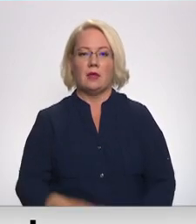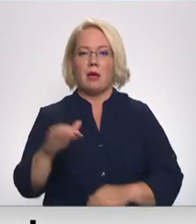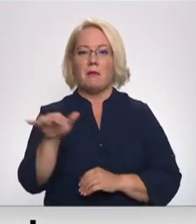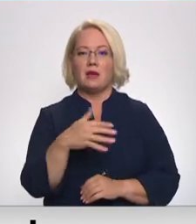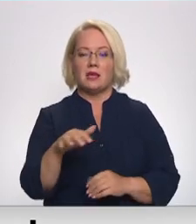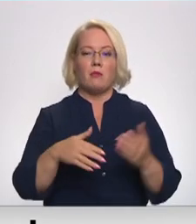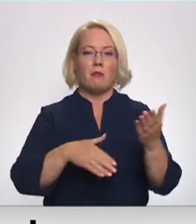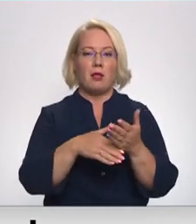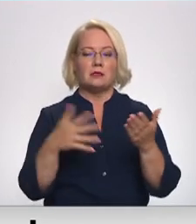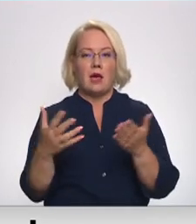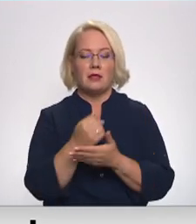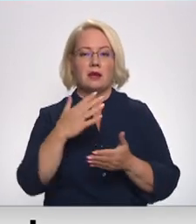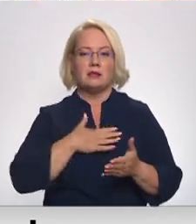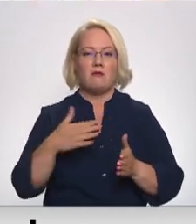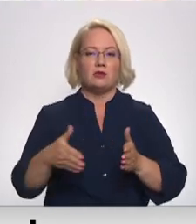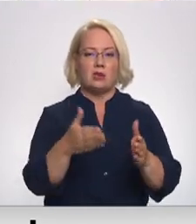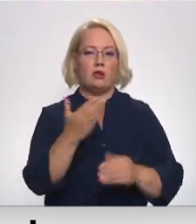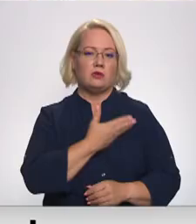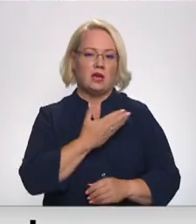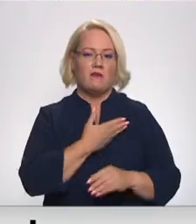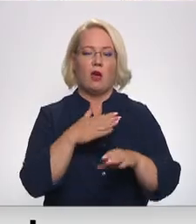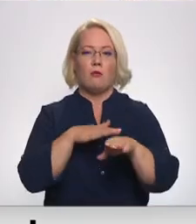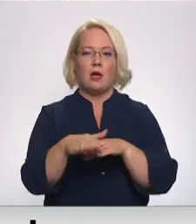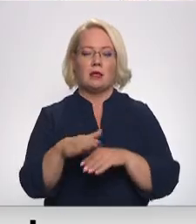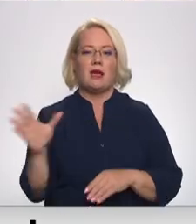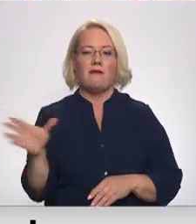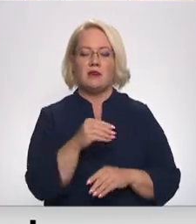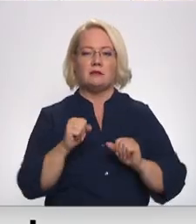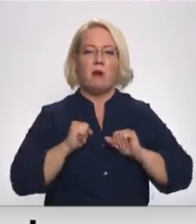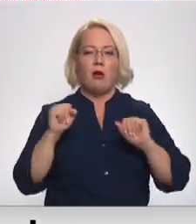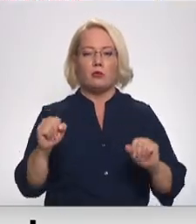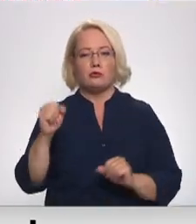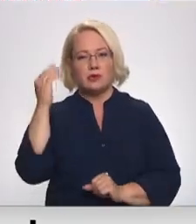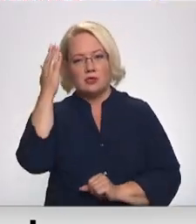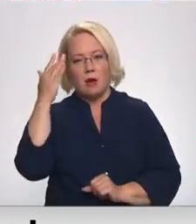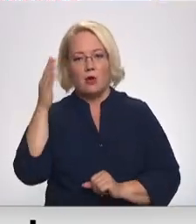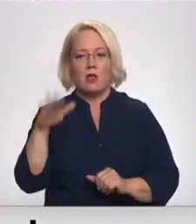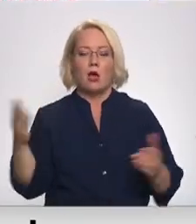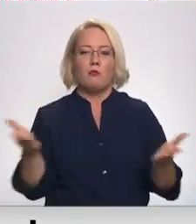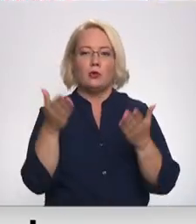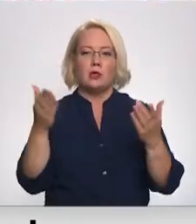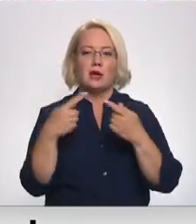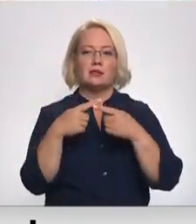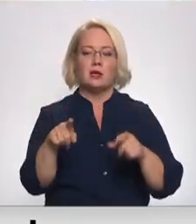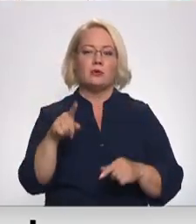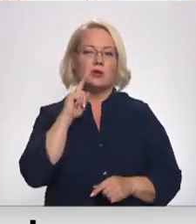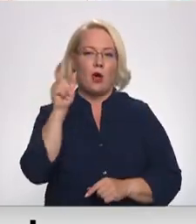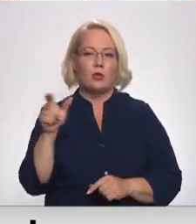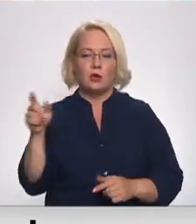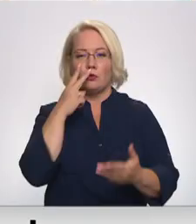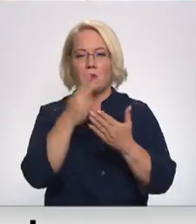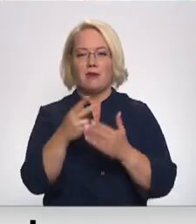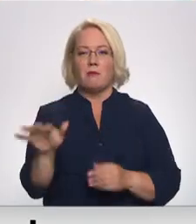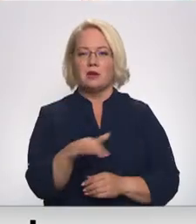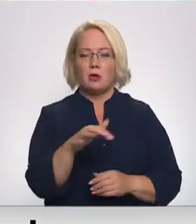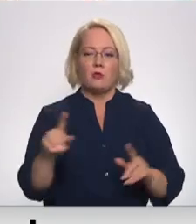Basketbols palīdzējis atrast savu ceļu dzīvē un piepildīt vispārdrošākos sapņus. Tāpēc, lai mudinātu arī citus Latvijas jauniešus pievērsties